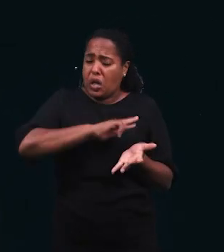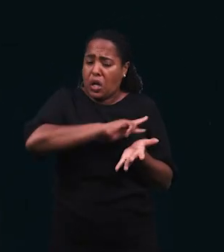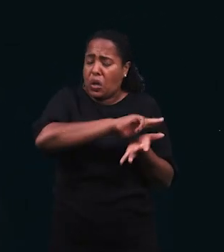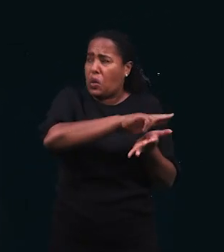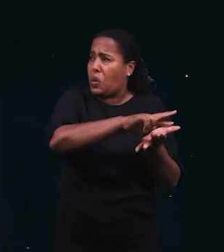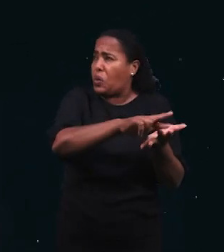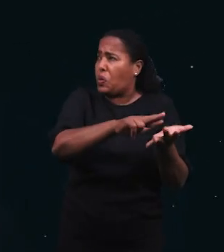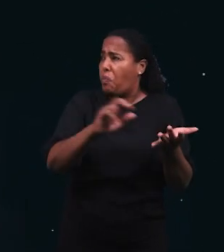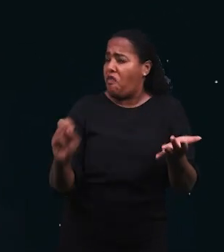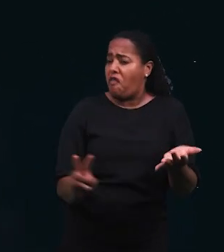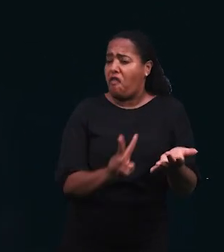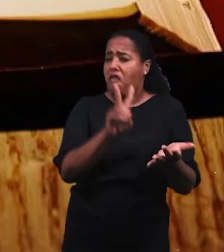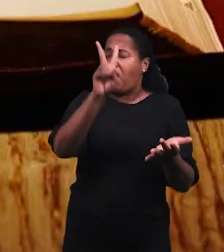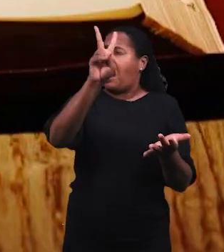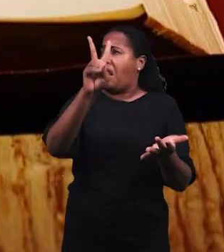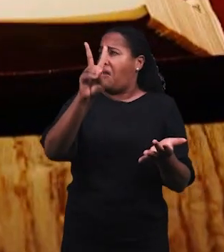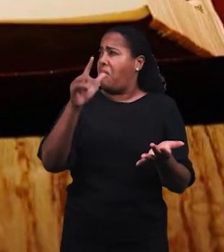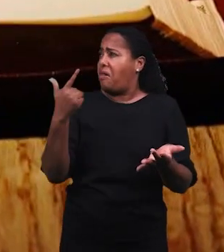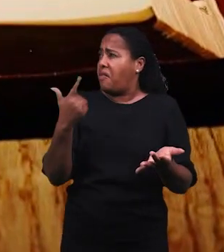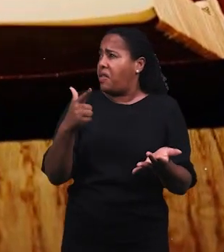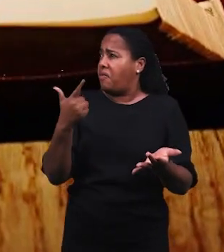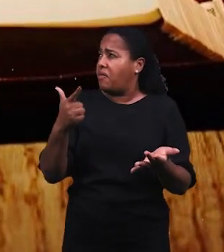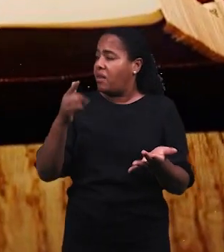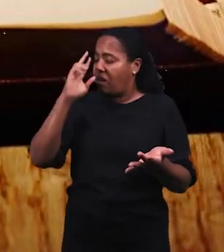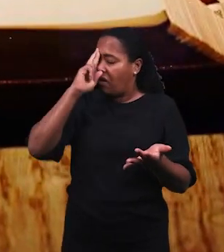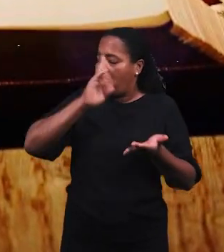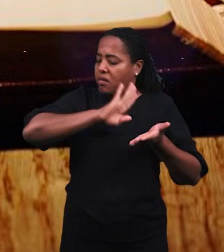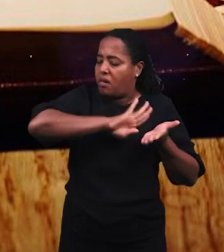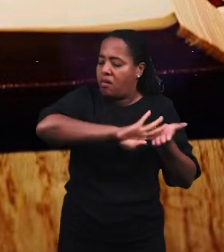И все то, что мне,